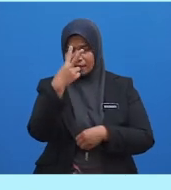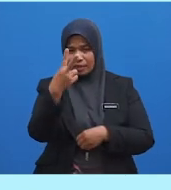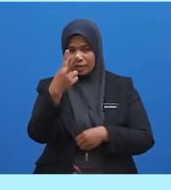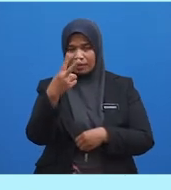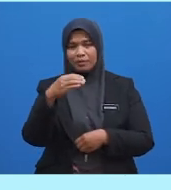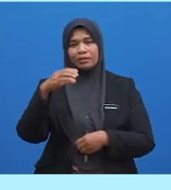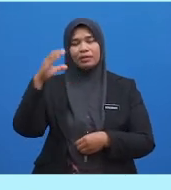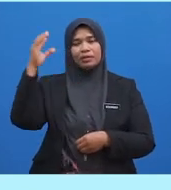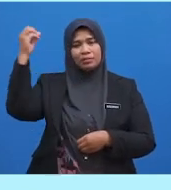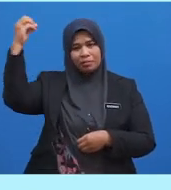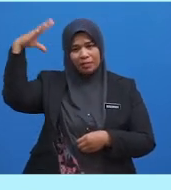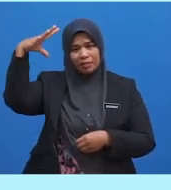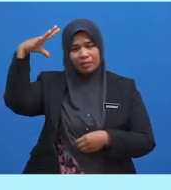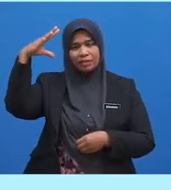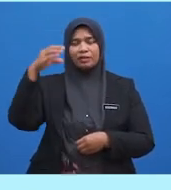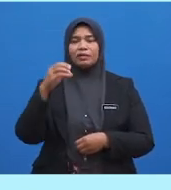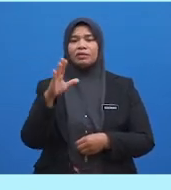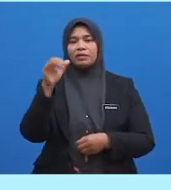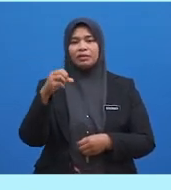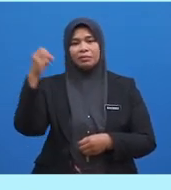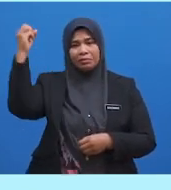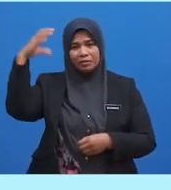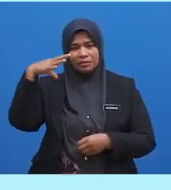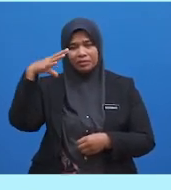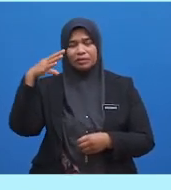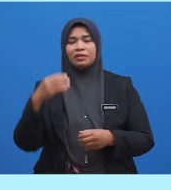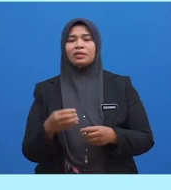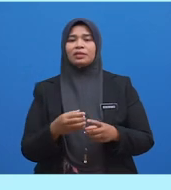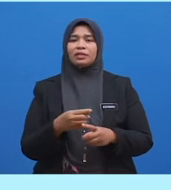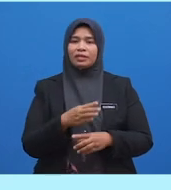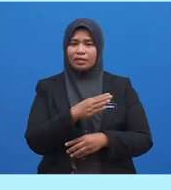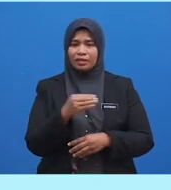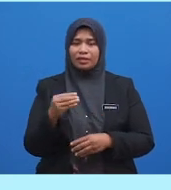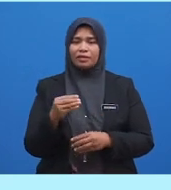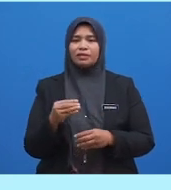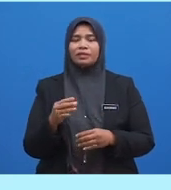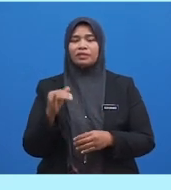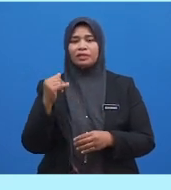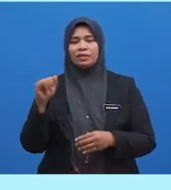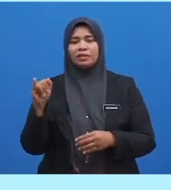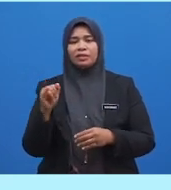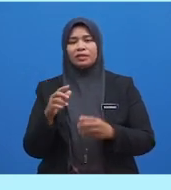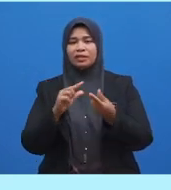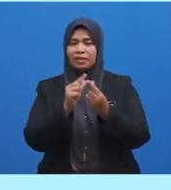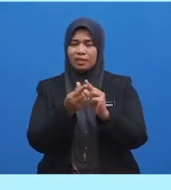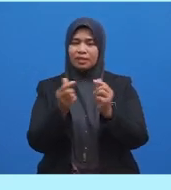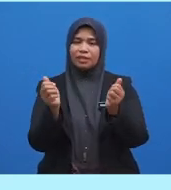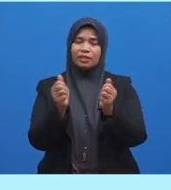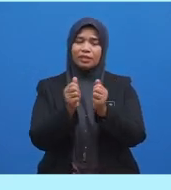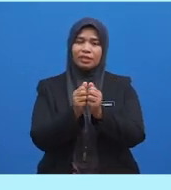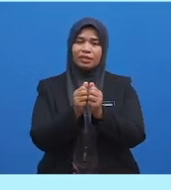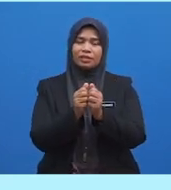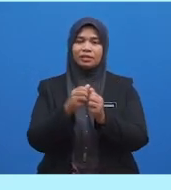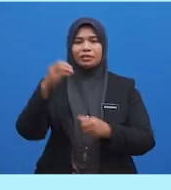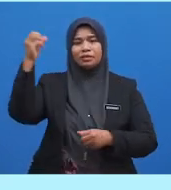matahari yang memancarkan sebaliknya ia diganti dengan